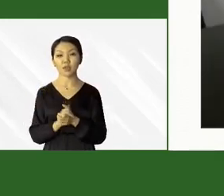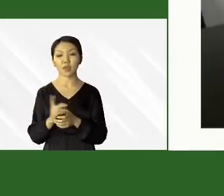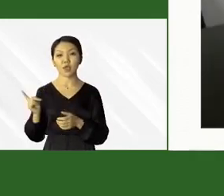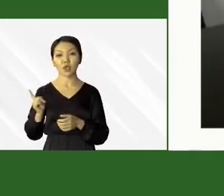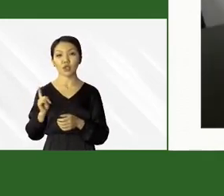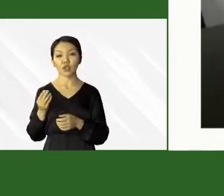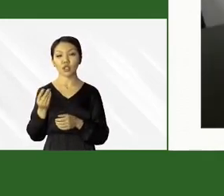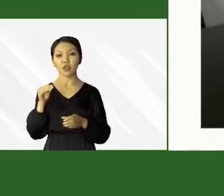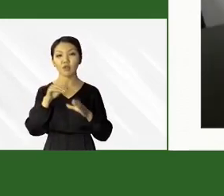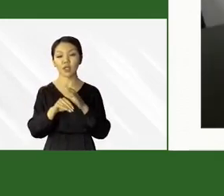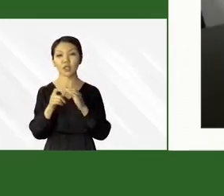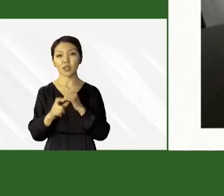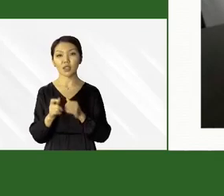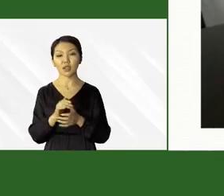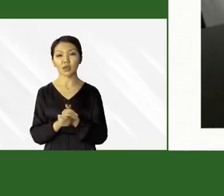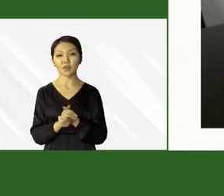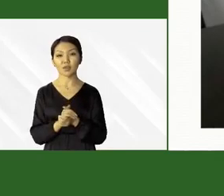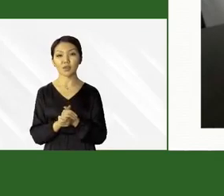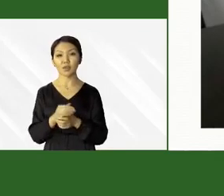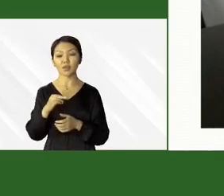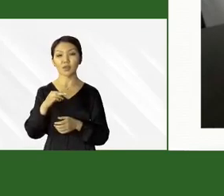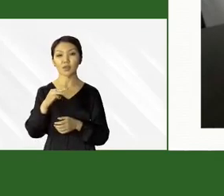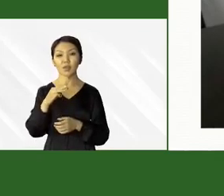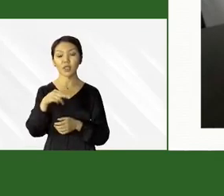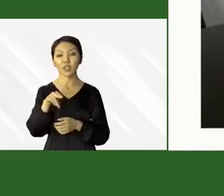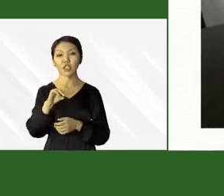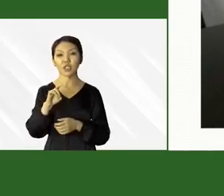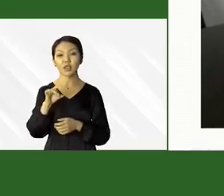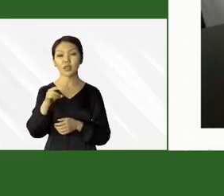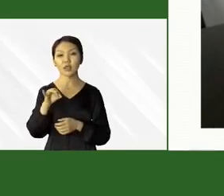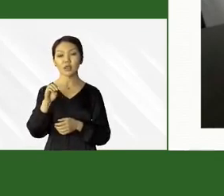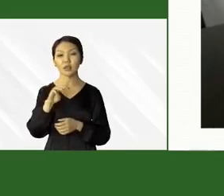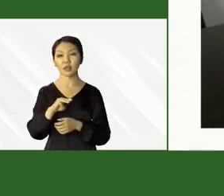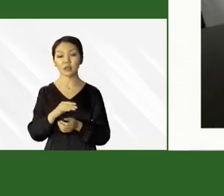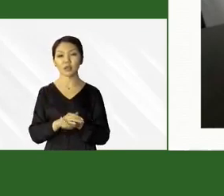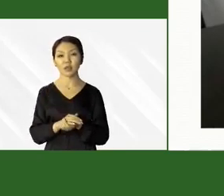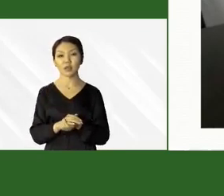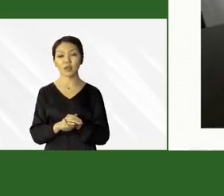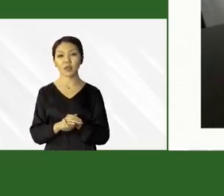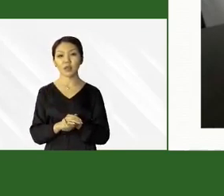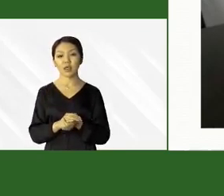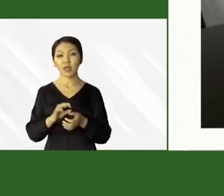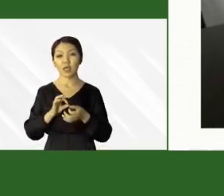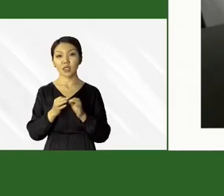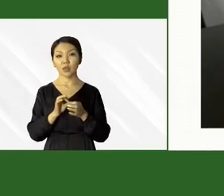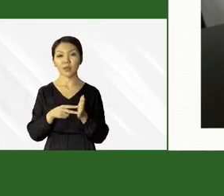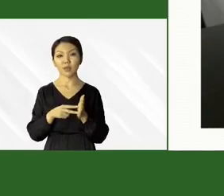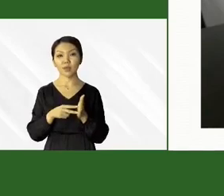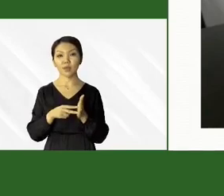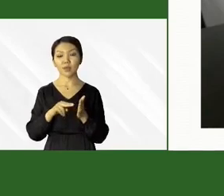месторождение цветного мрамора Джаргард в Таласской области. Разработка месторождения зеленого